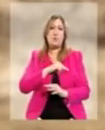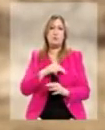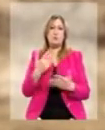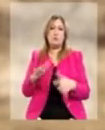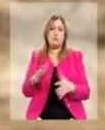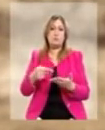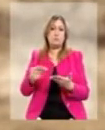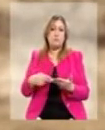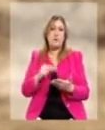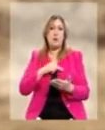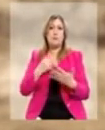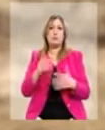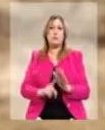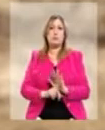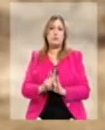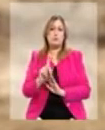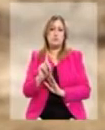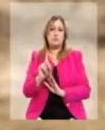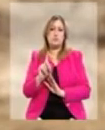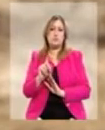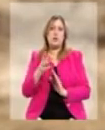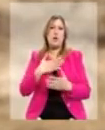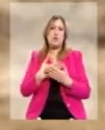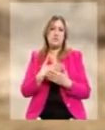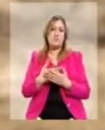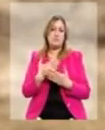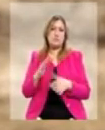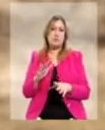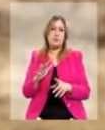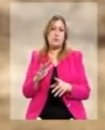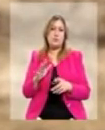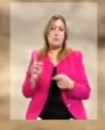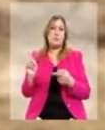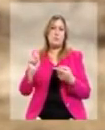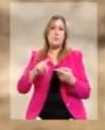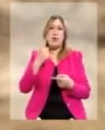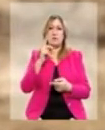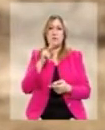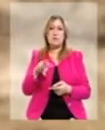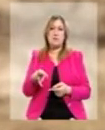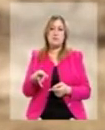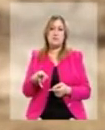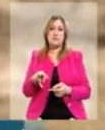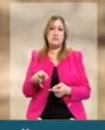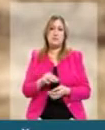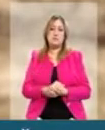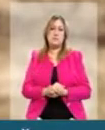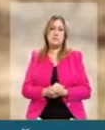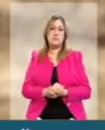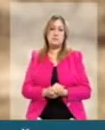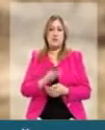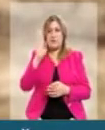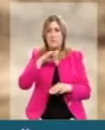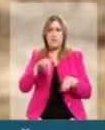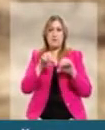заключен, работы начаты, ведутся активно, уже проложили 1 километр